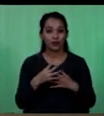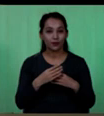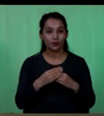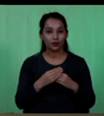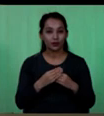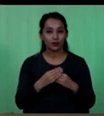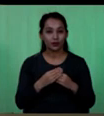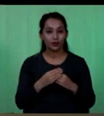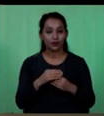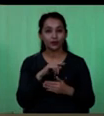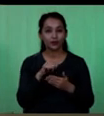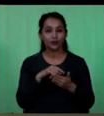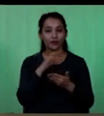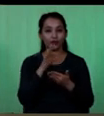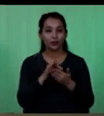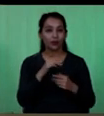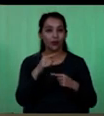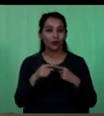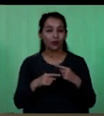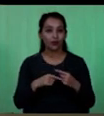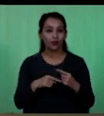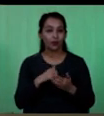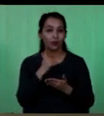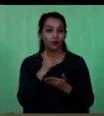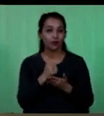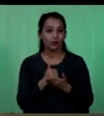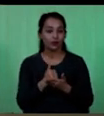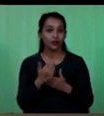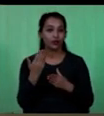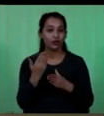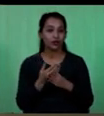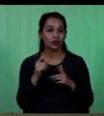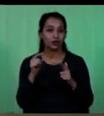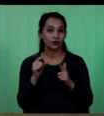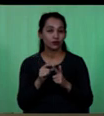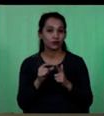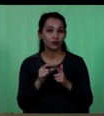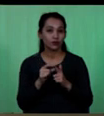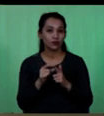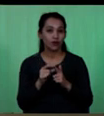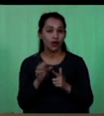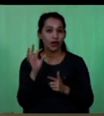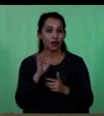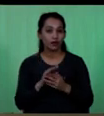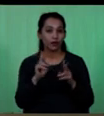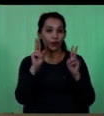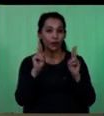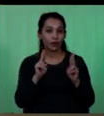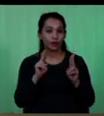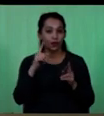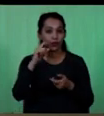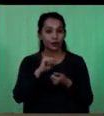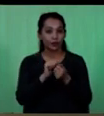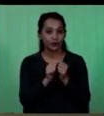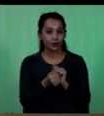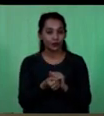bilan o'tkazgan savol-javobimiz orqali bosh bo'lak va ikkinchi darajali bo'lak haqidagi qoidalarni yodga